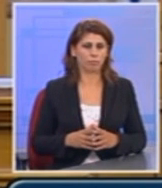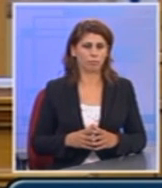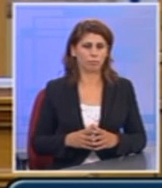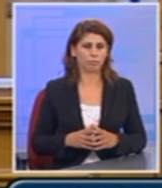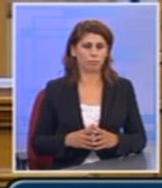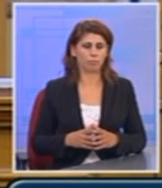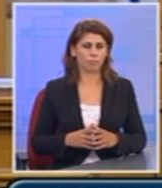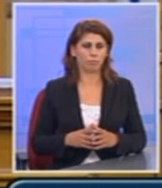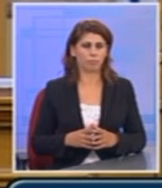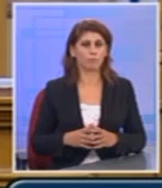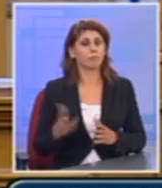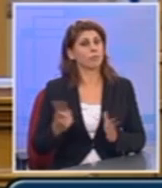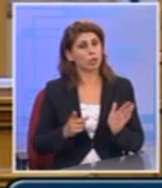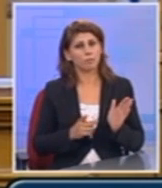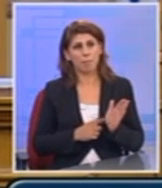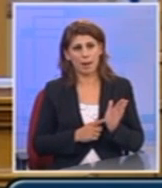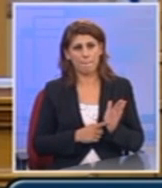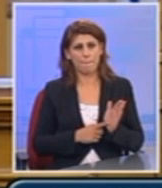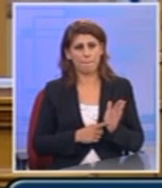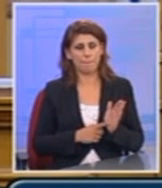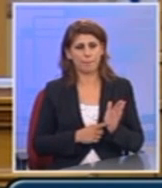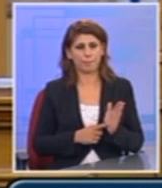μάθει ότι θα πρέπει